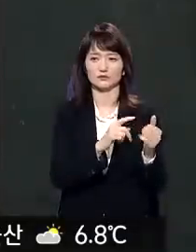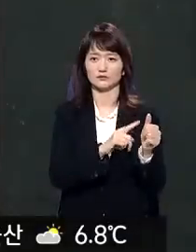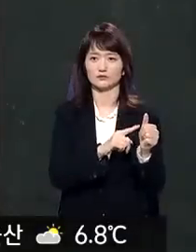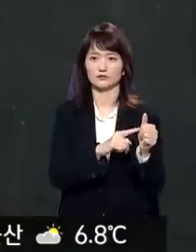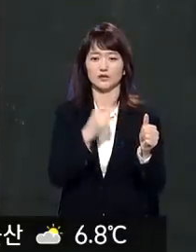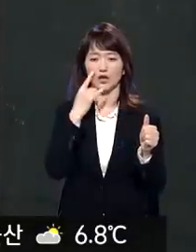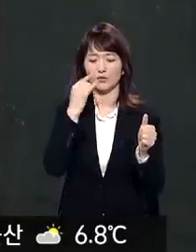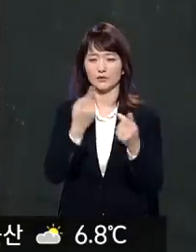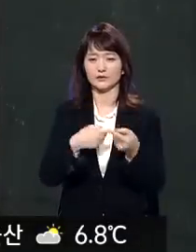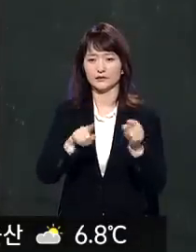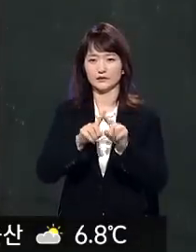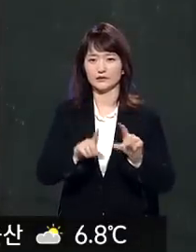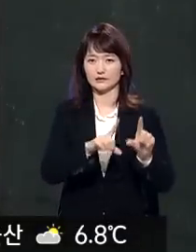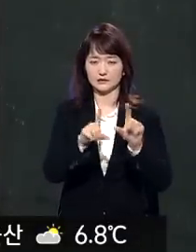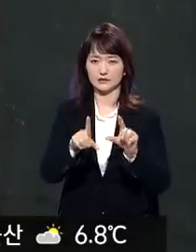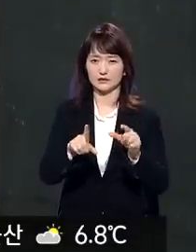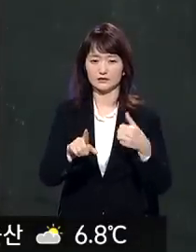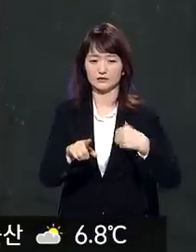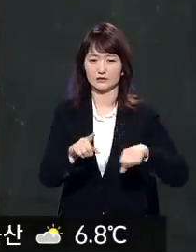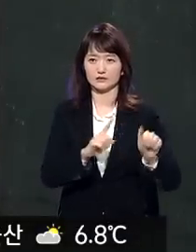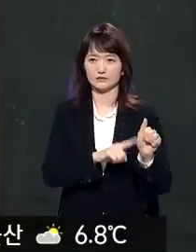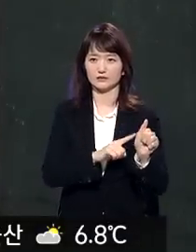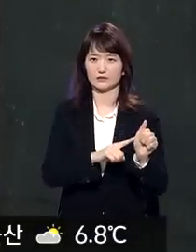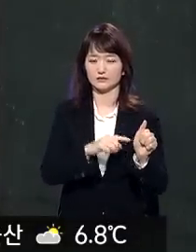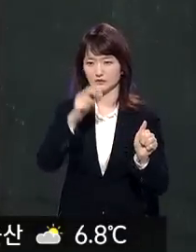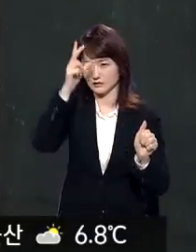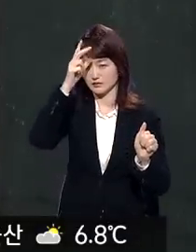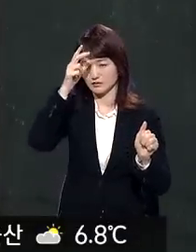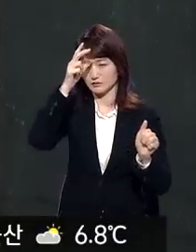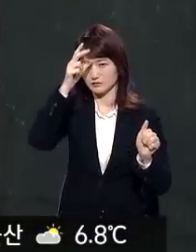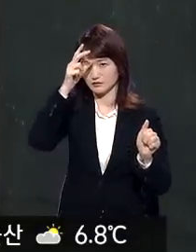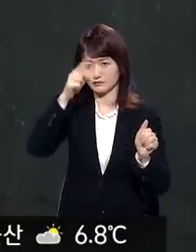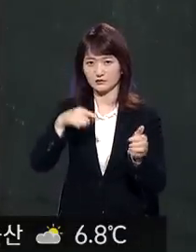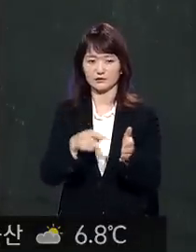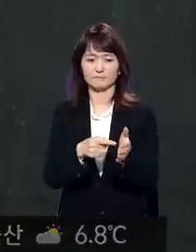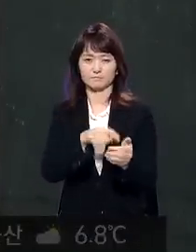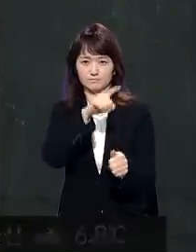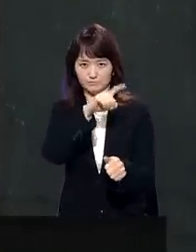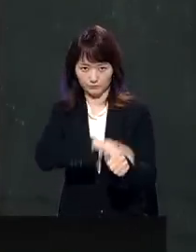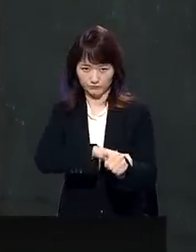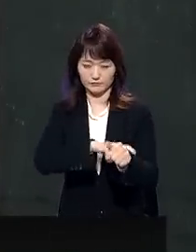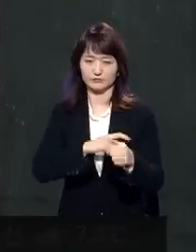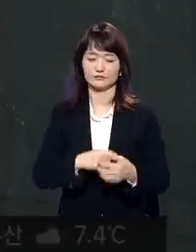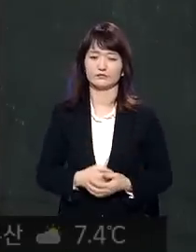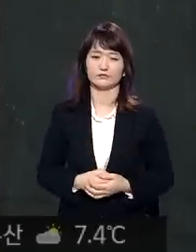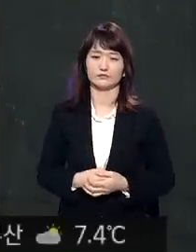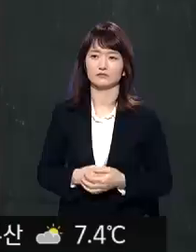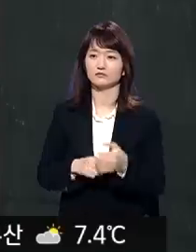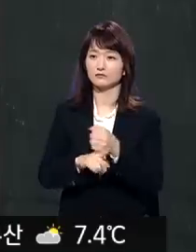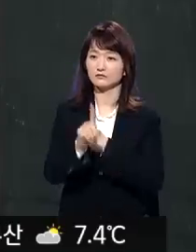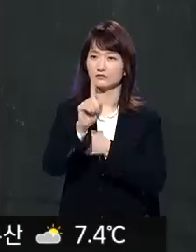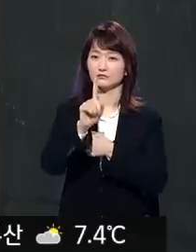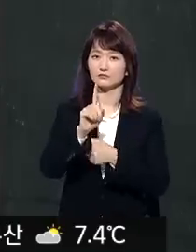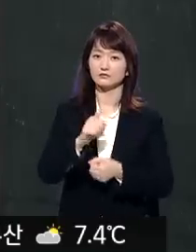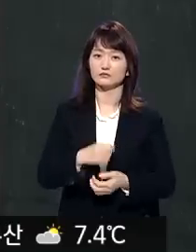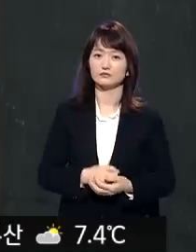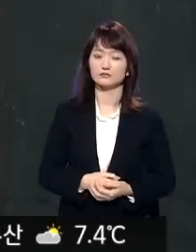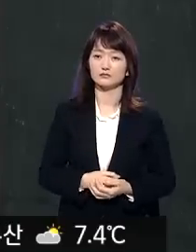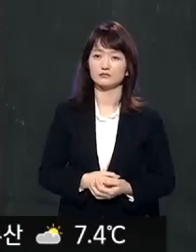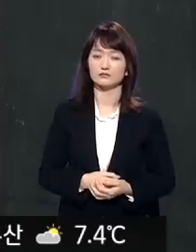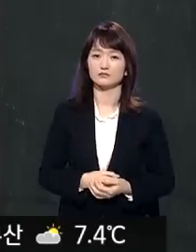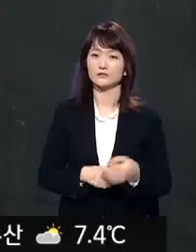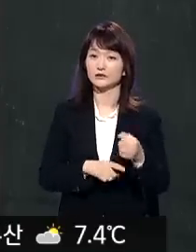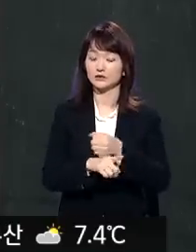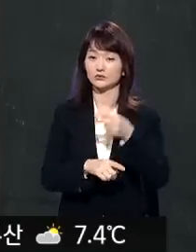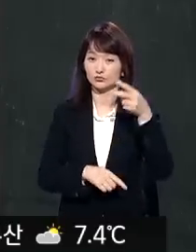같이 살고 있던 둘째 아들은 경찰이 현장에서 긴급 체포를 했어요. 자, 그러면 그 이유가 뭐였을까요? 이유는 한 두